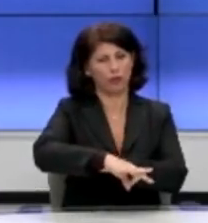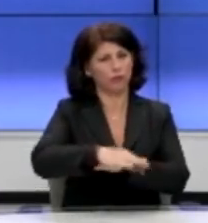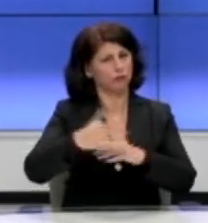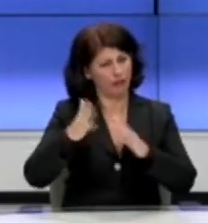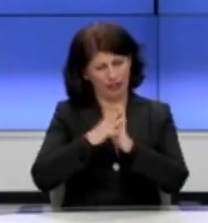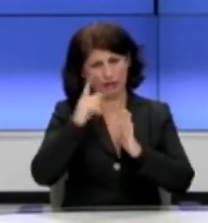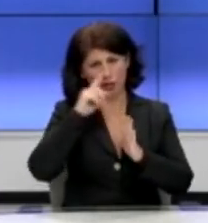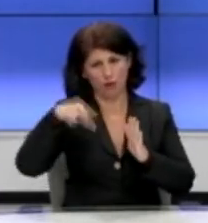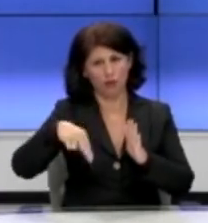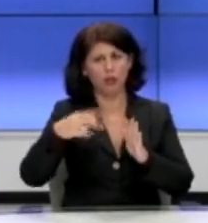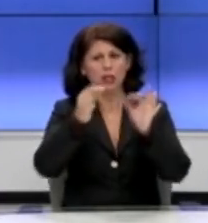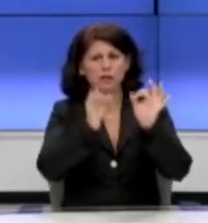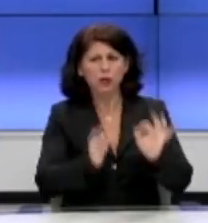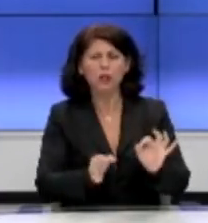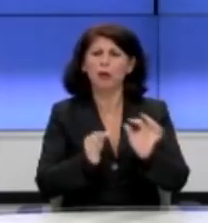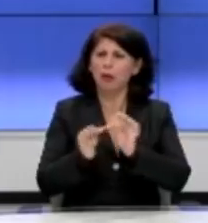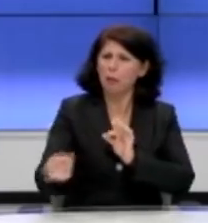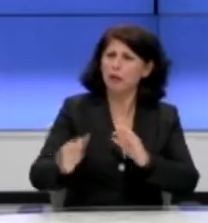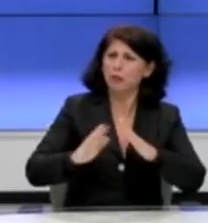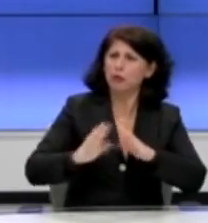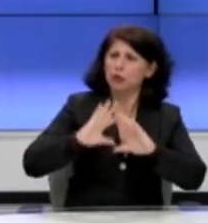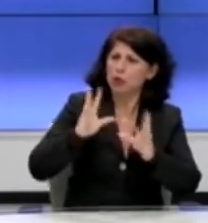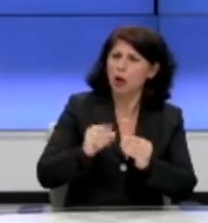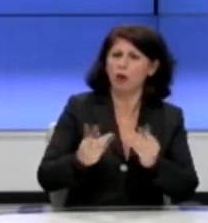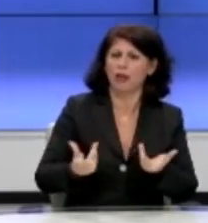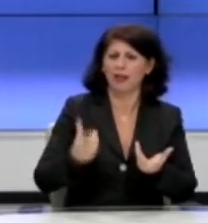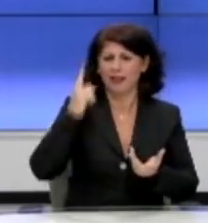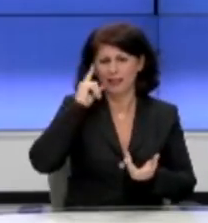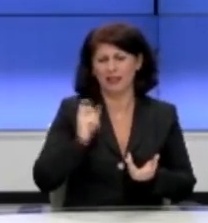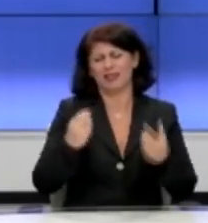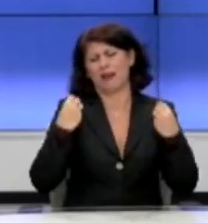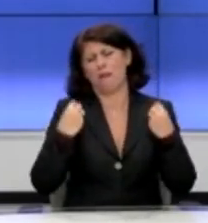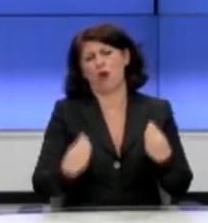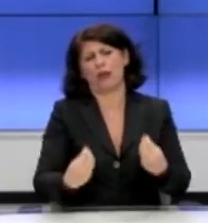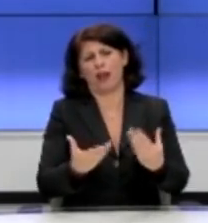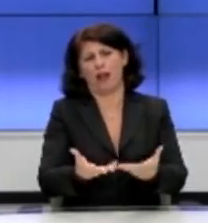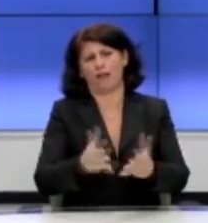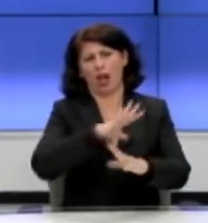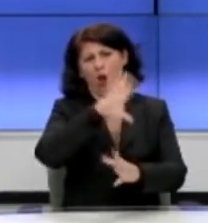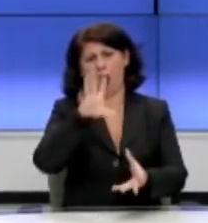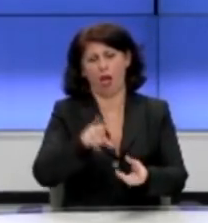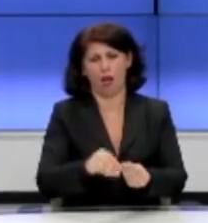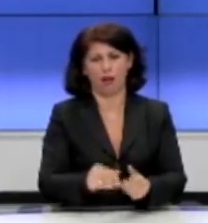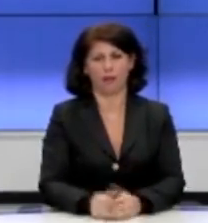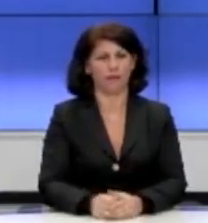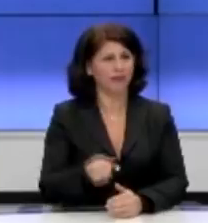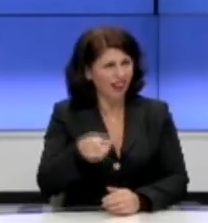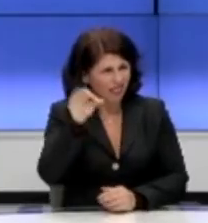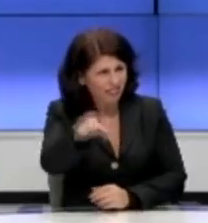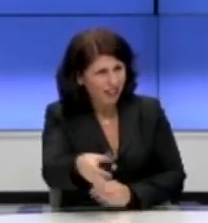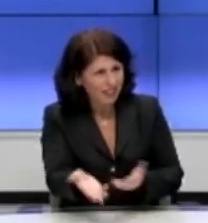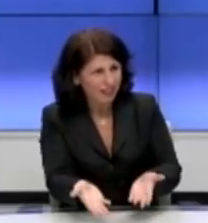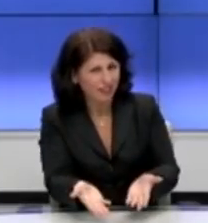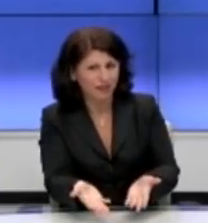θα γίνει και συμβολικά και με όλα τα μέτρα προστασίας κλπ. Και τα ξέρετε πάρα πολύ καλά αυτά. Εκεί φτάσατε